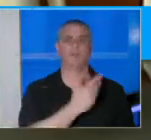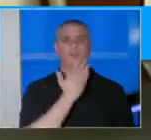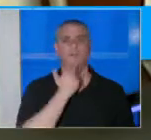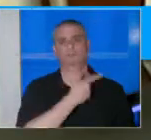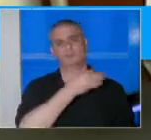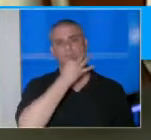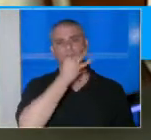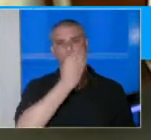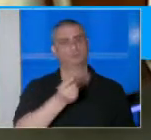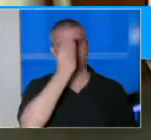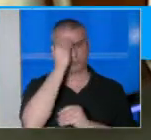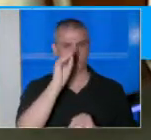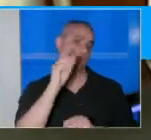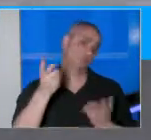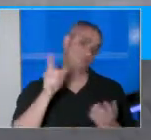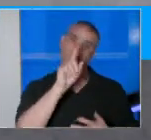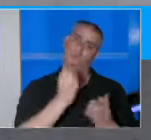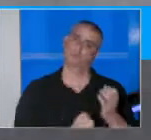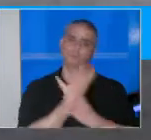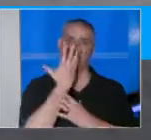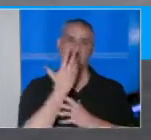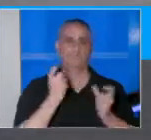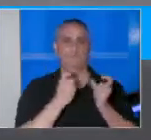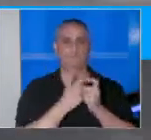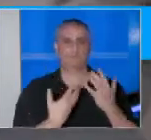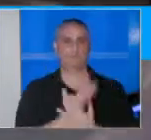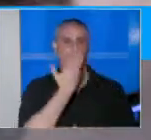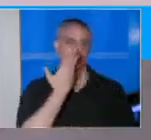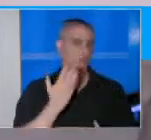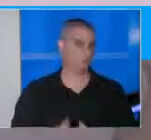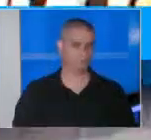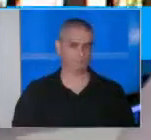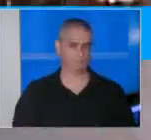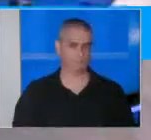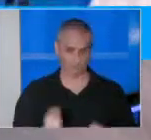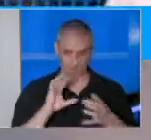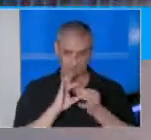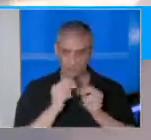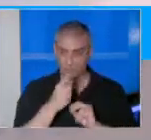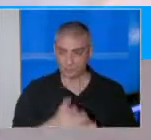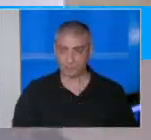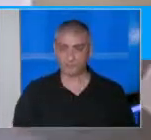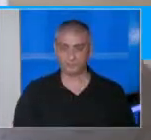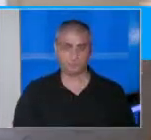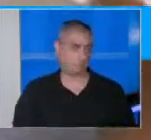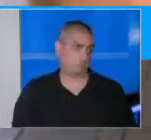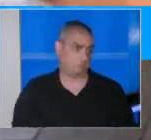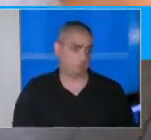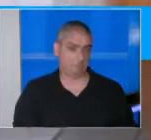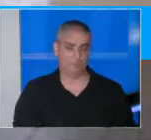ישראל, אזרחי ישראל, ויודיע שהוא מקים מפלגה. אתם נמצאים איתו בקשר?